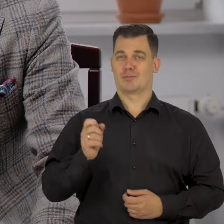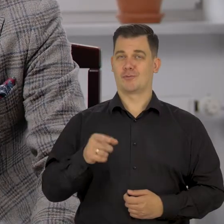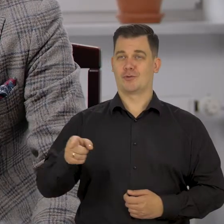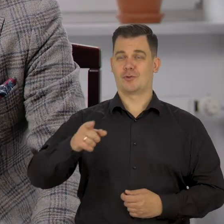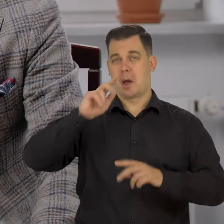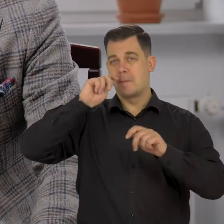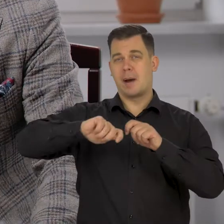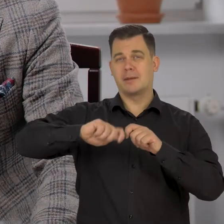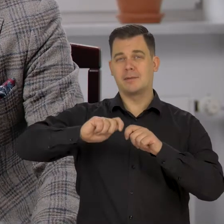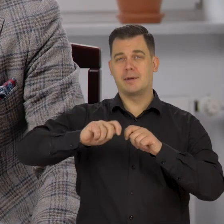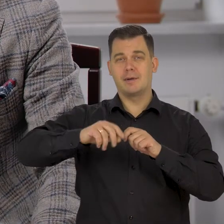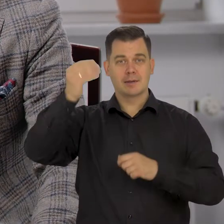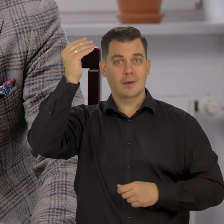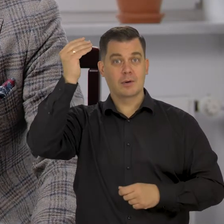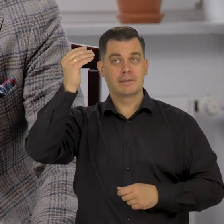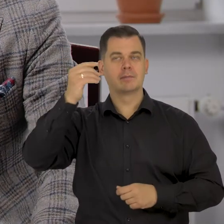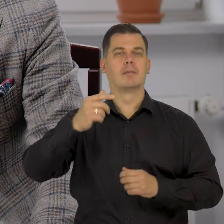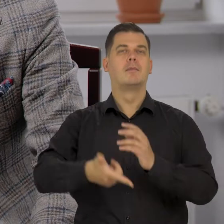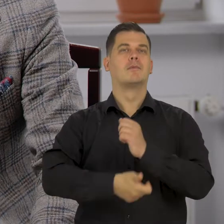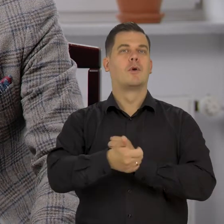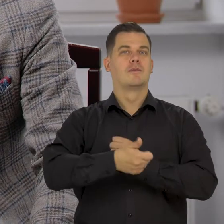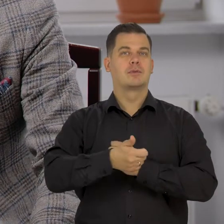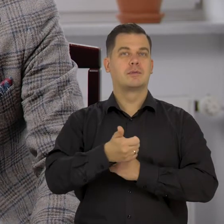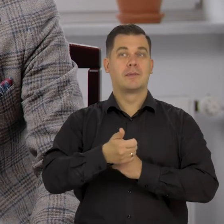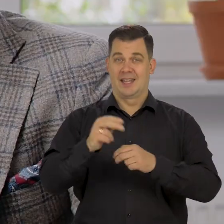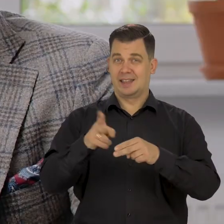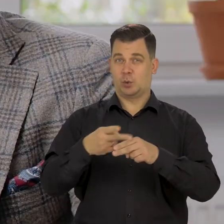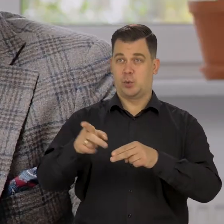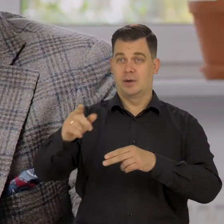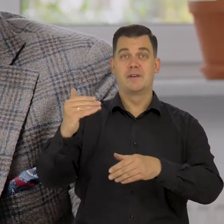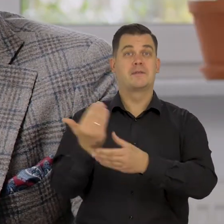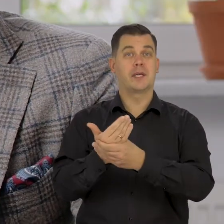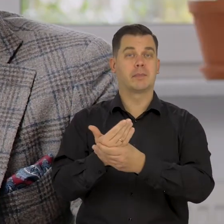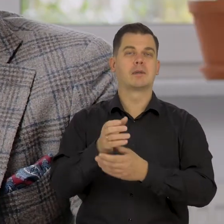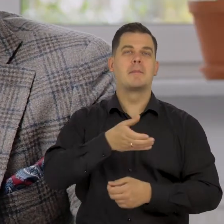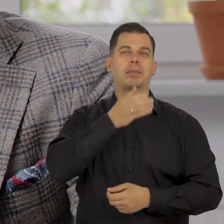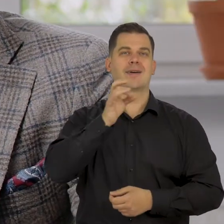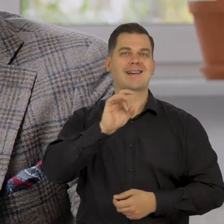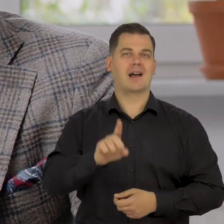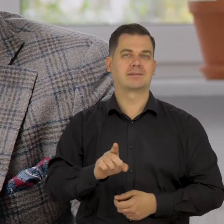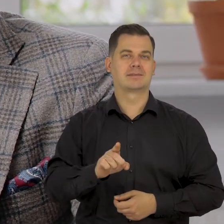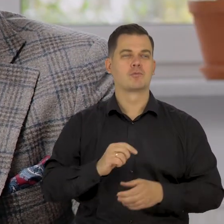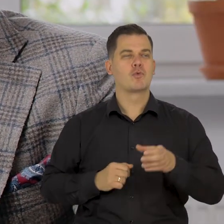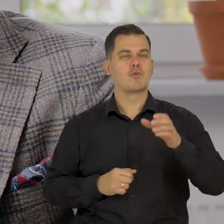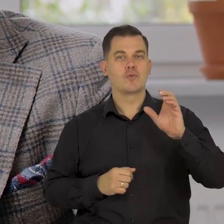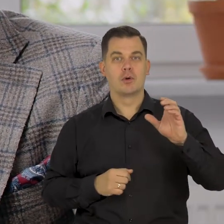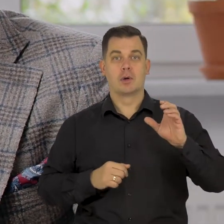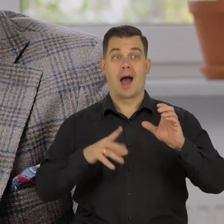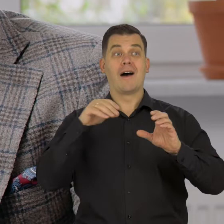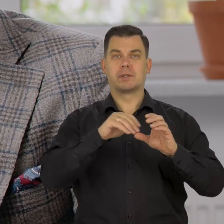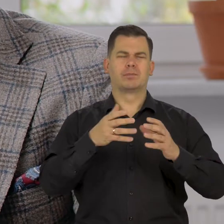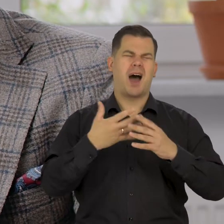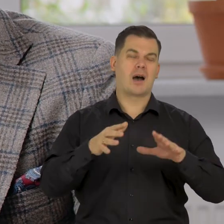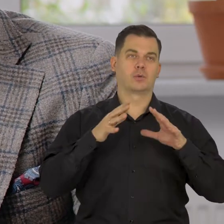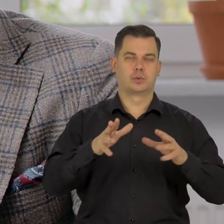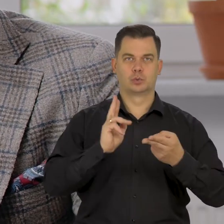Istnieją badania naukowe, które pokazują nam, że niektórzy z producentów na przykład napojów gazowanych, tych, w których